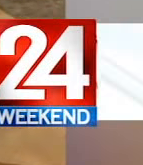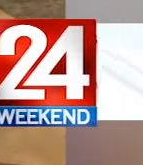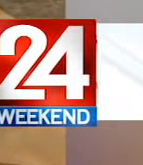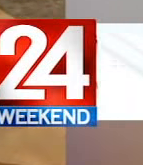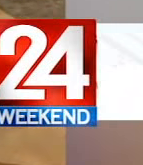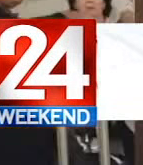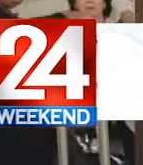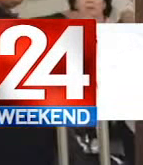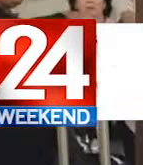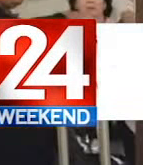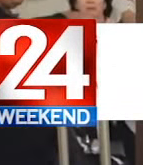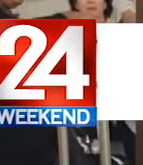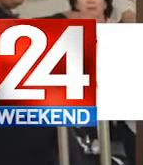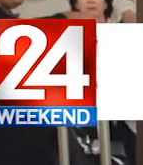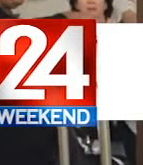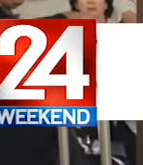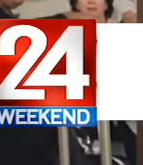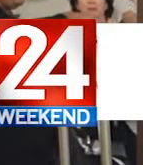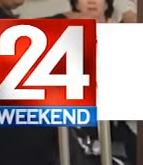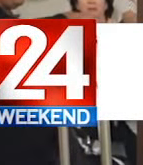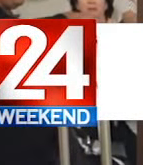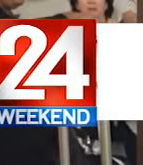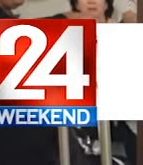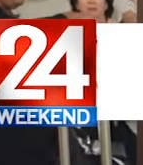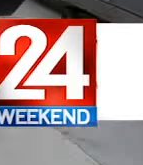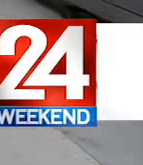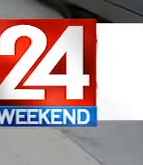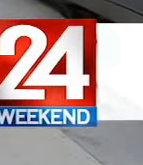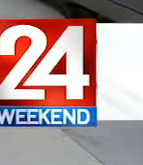Pinay frontliner sa New York na matay dahil sa pag-atake ng isang